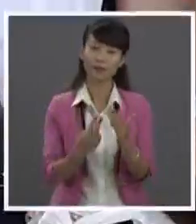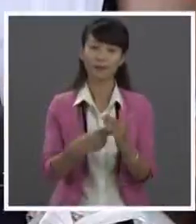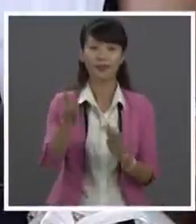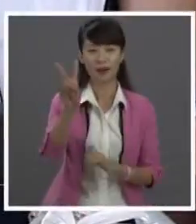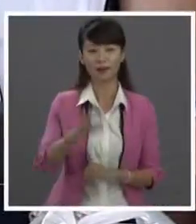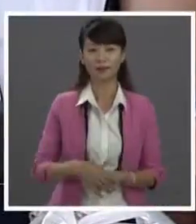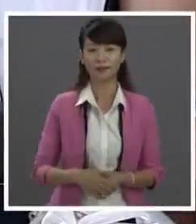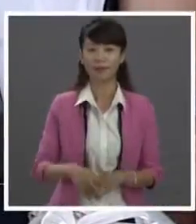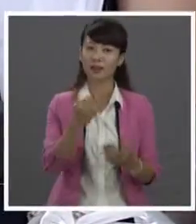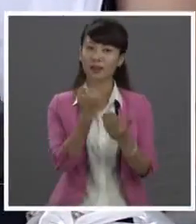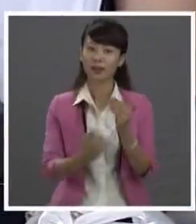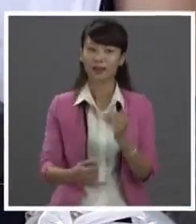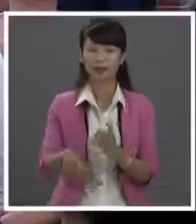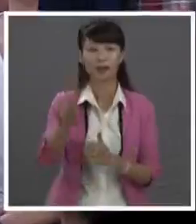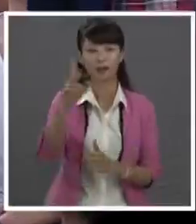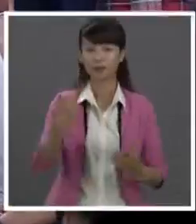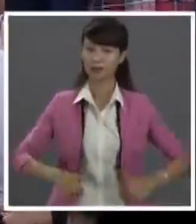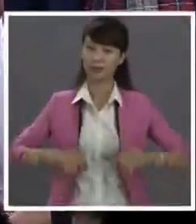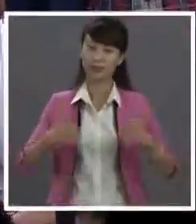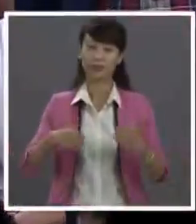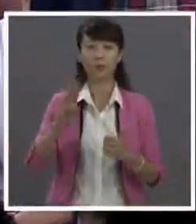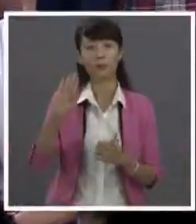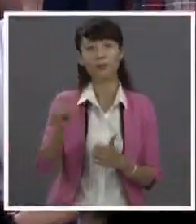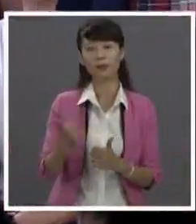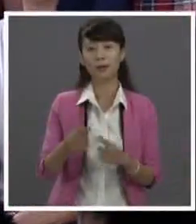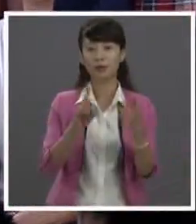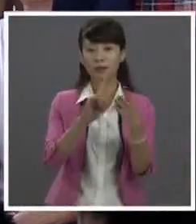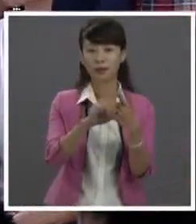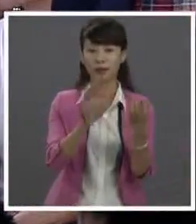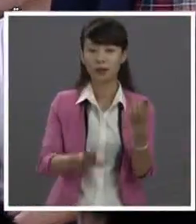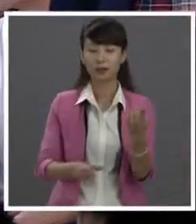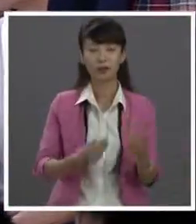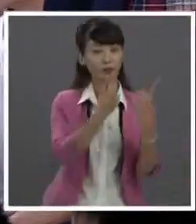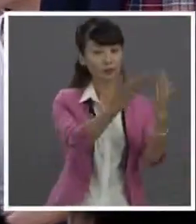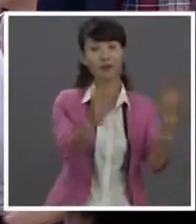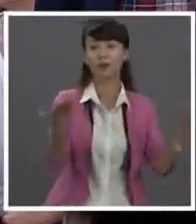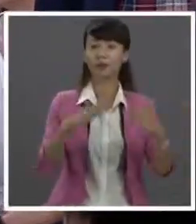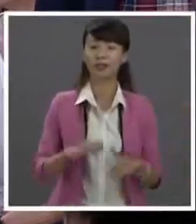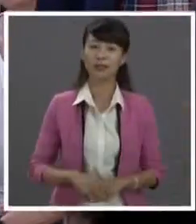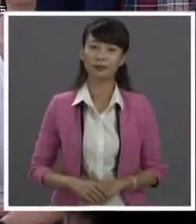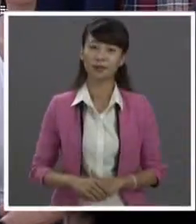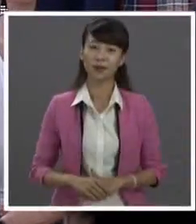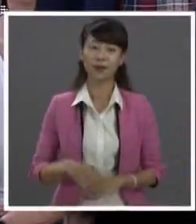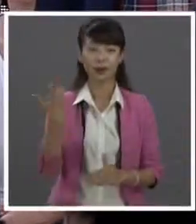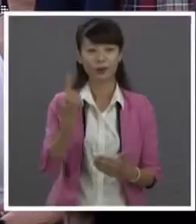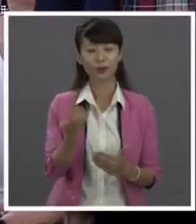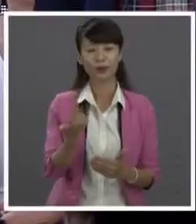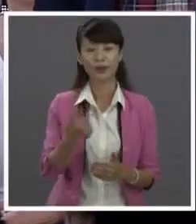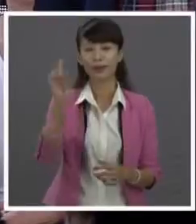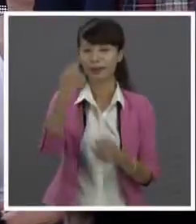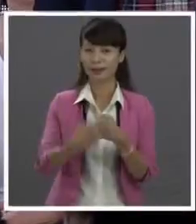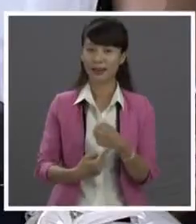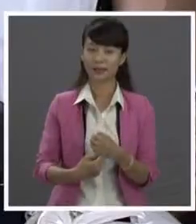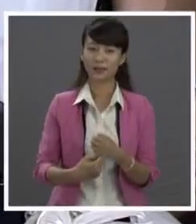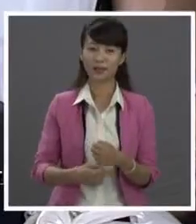后呢，就会把他们送到学校，然后呢，有的甚至是一年只能够见到爸爸妈